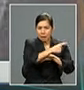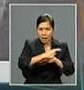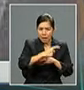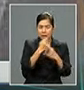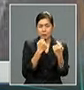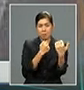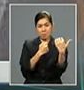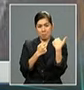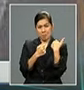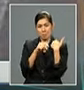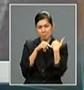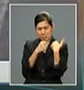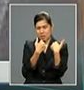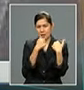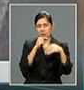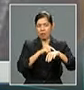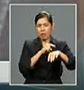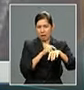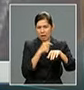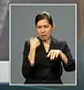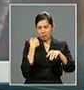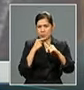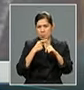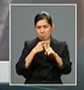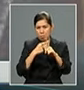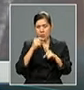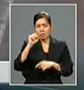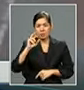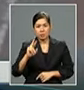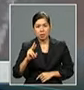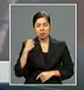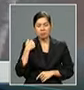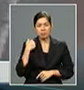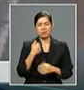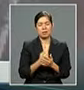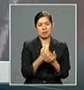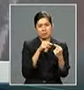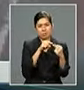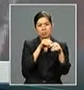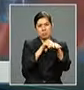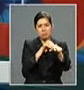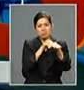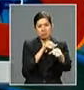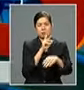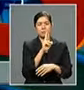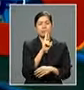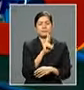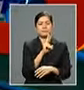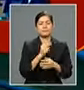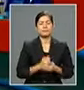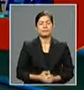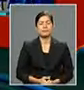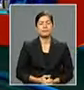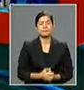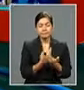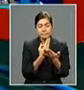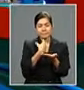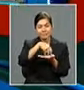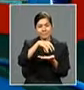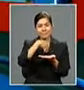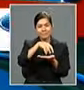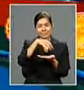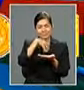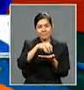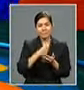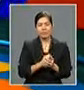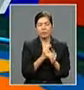ต้องมีการเผื่อเวลาไว้อยู่พอสมควรนะครับน่าจะเป็นจุดเดียวที่มีความหนาแน่นอยู่ณขณะนี้นะครับนี่เป็นสภาพการจราจรล่าสุด